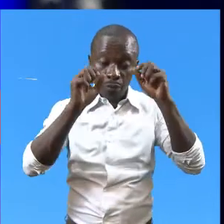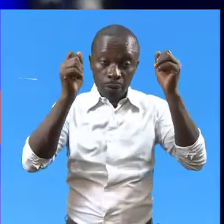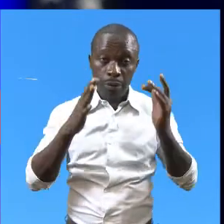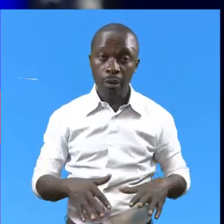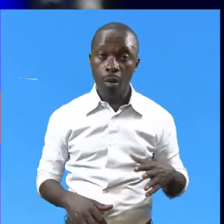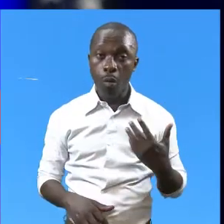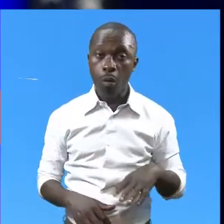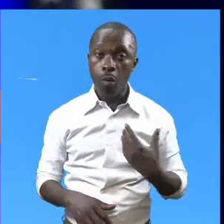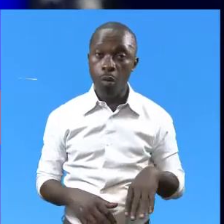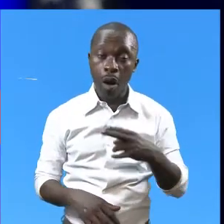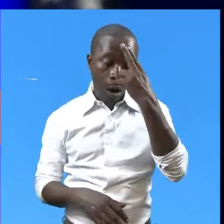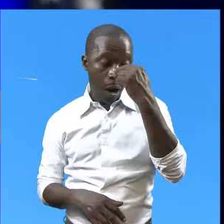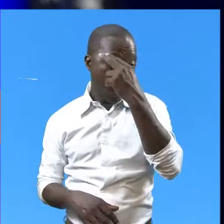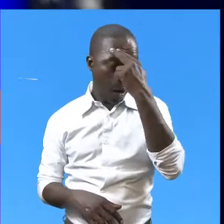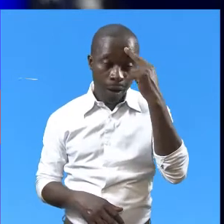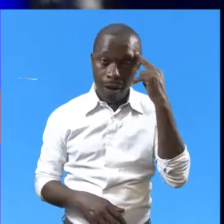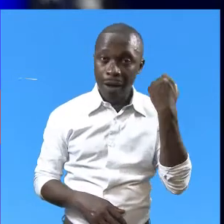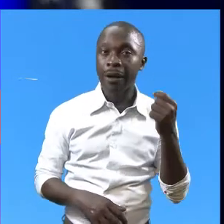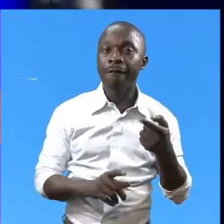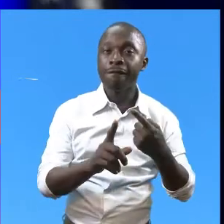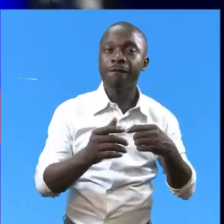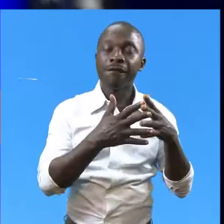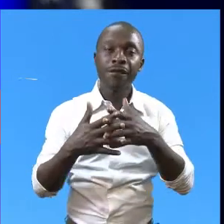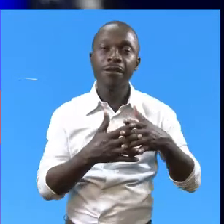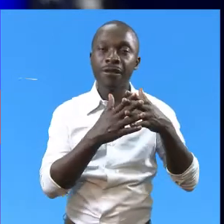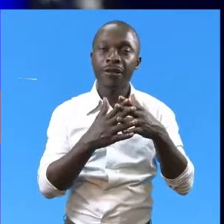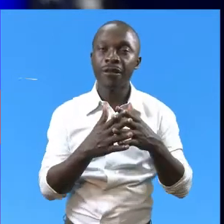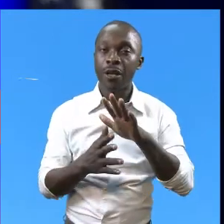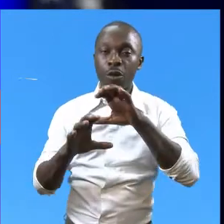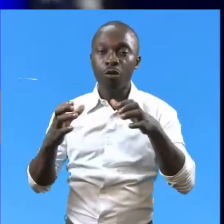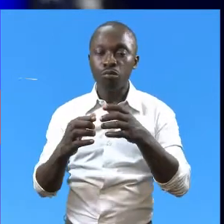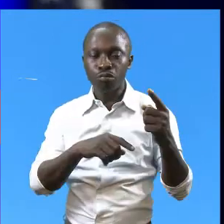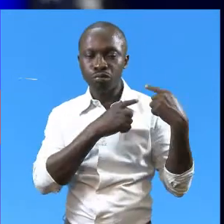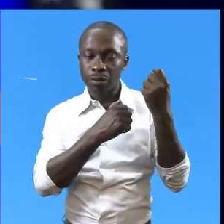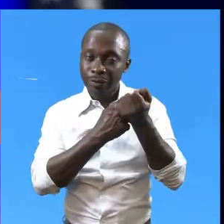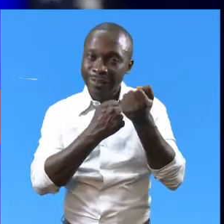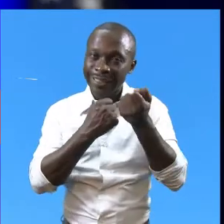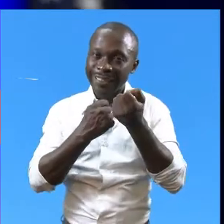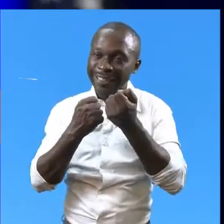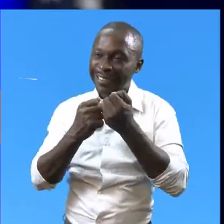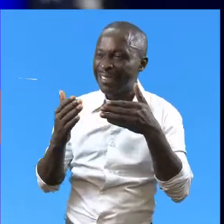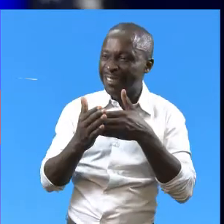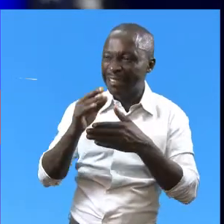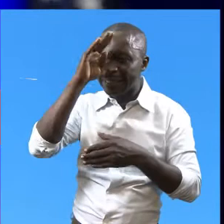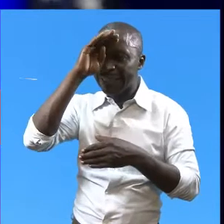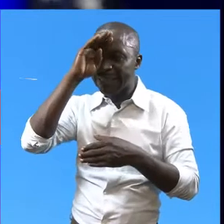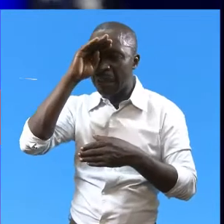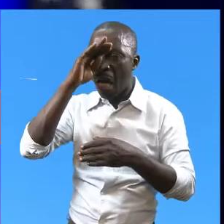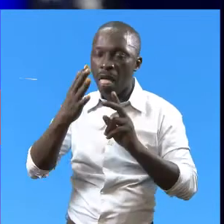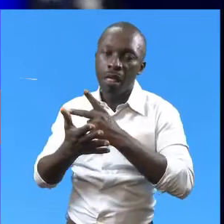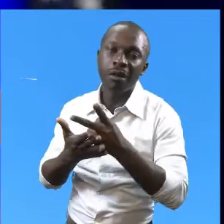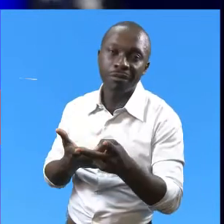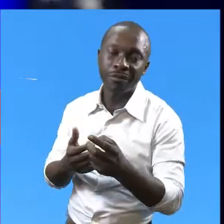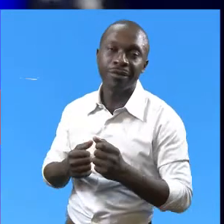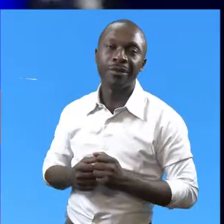En 2020, il remporte les primaires démocrates et devient le candidat de son parti à l'élection présidentielle contre le président sortant Donald